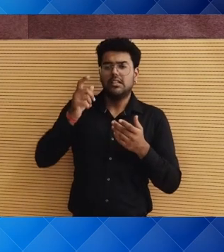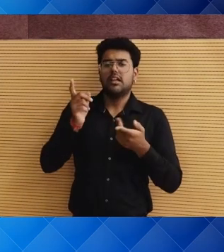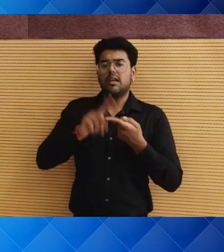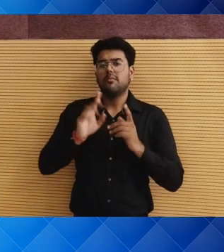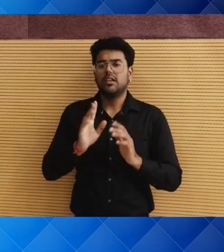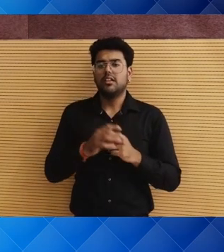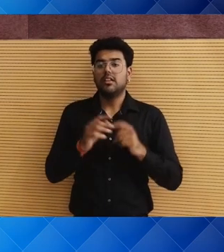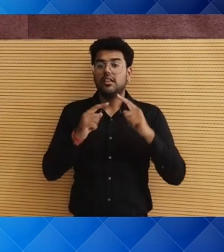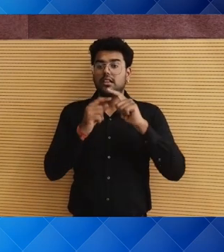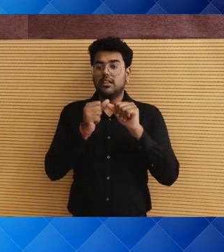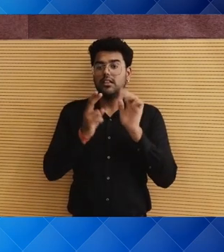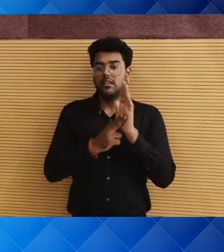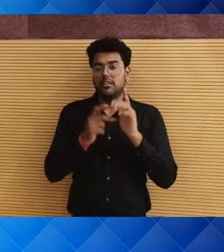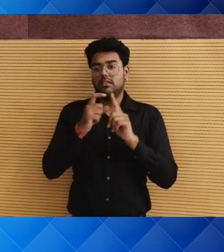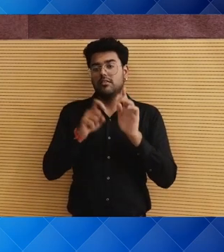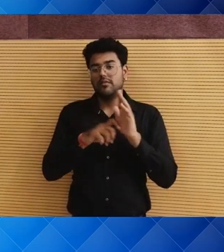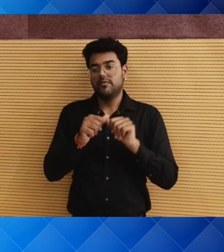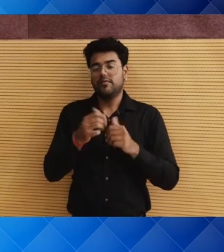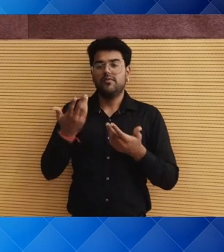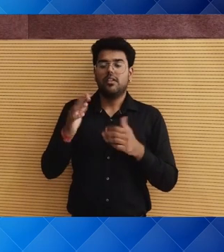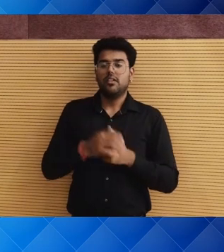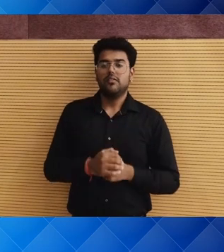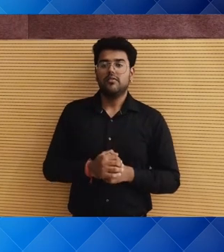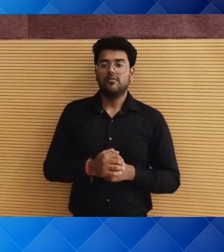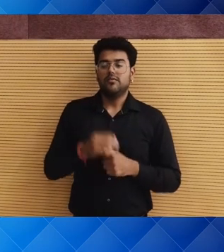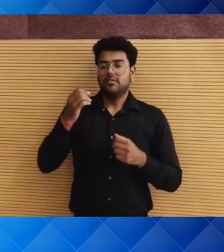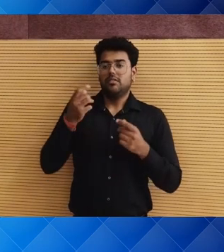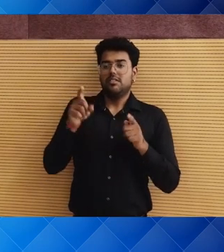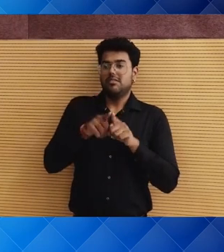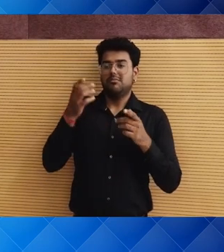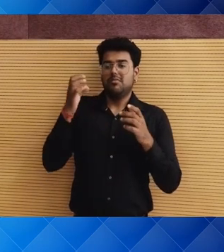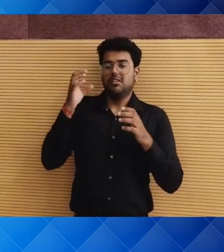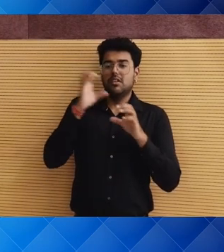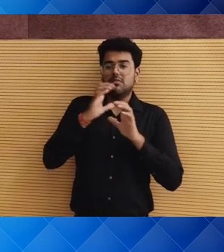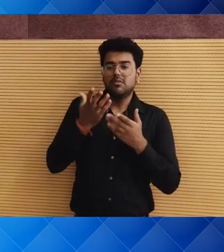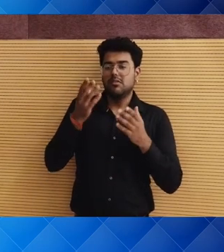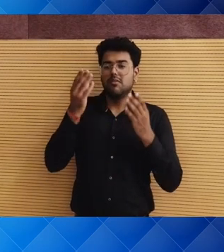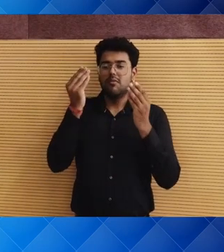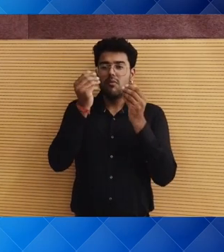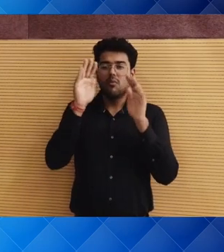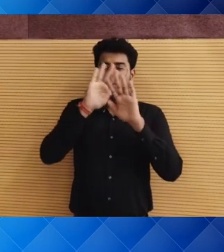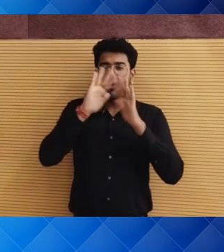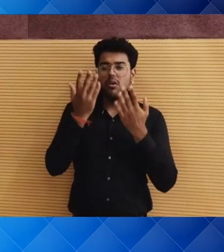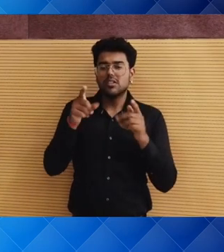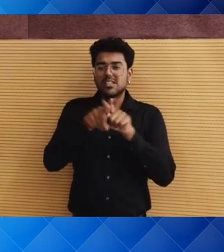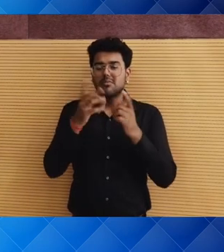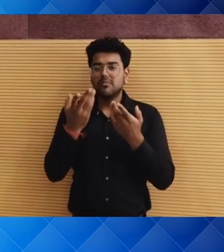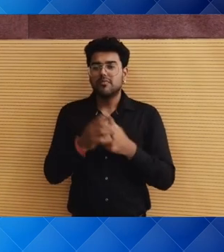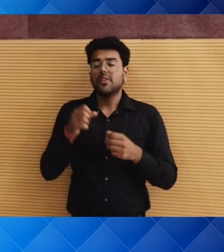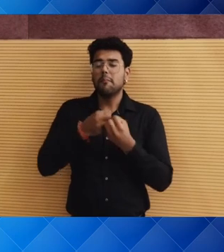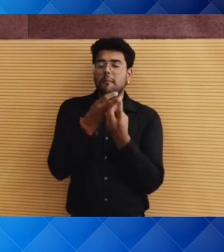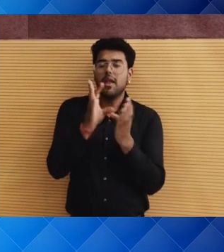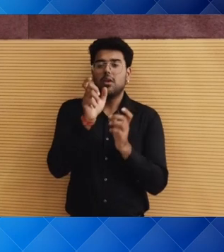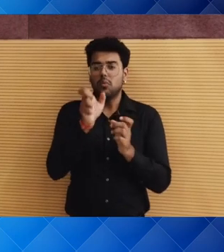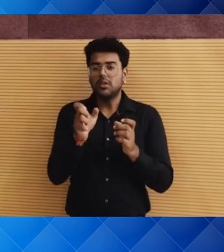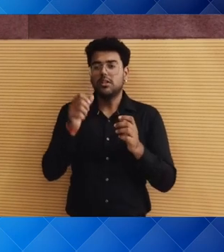स्थिति को तंद्रा लिखा है, छाया लिखा है, अंधकार लिखा है, द्वंद्व लिखा है, ये सारे शब्द अनेक